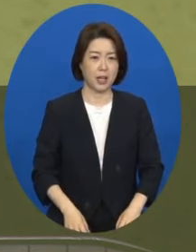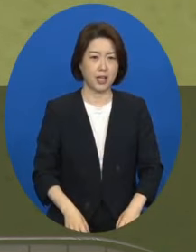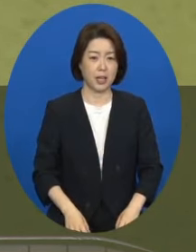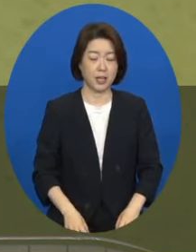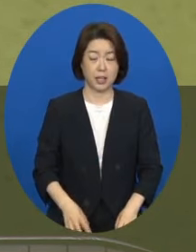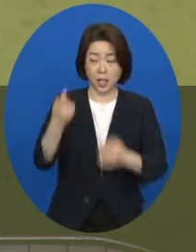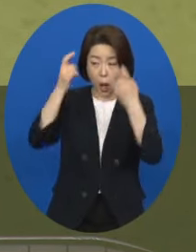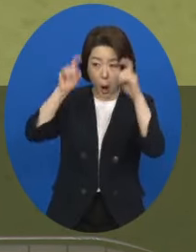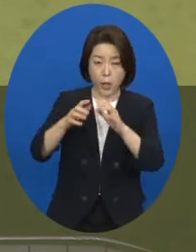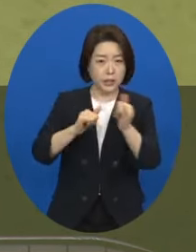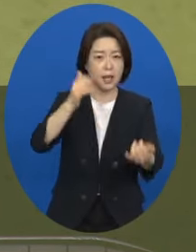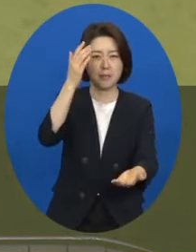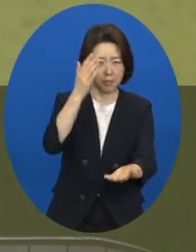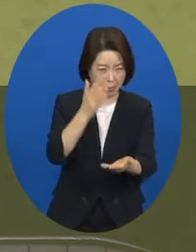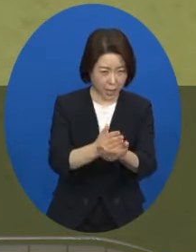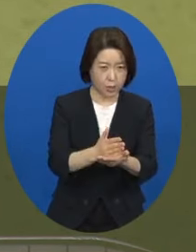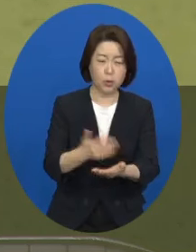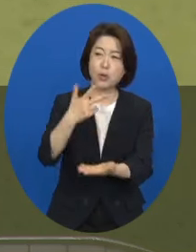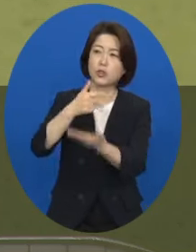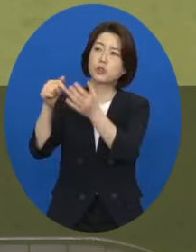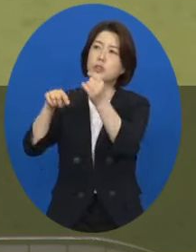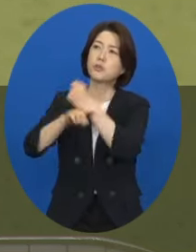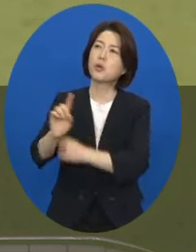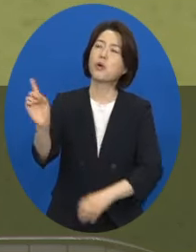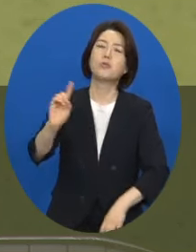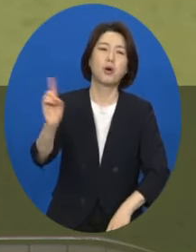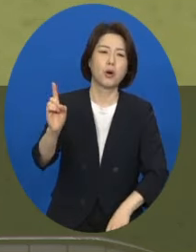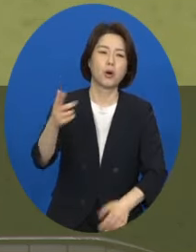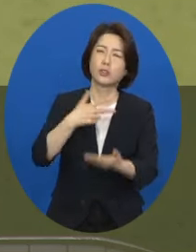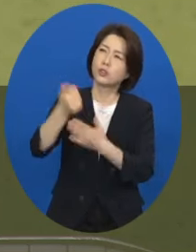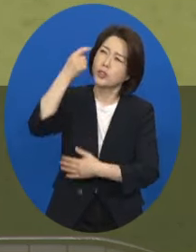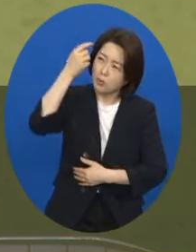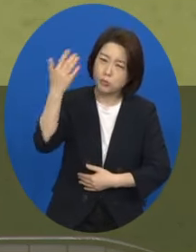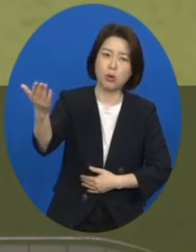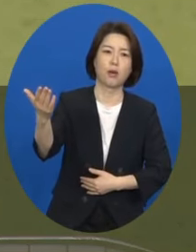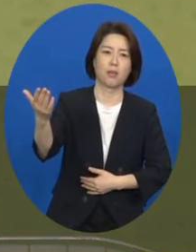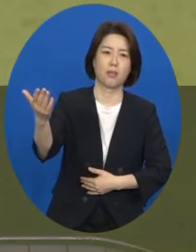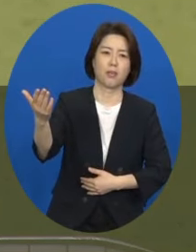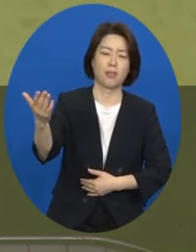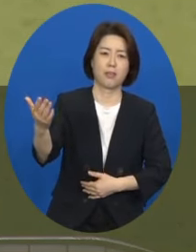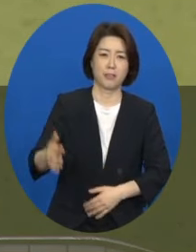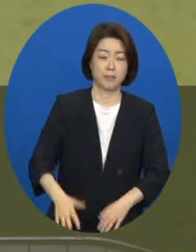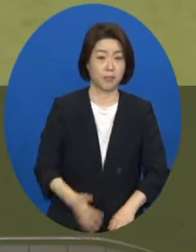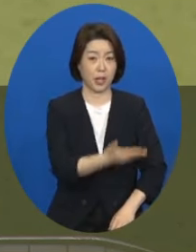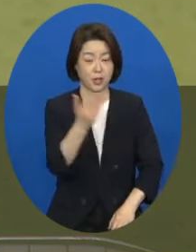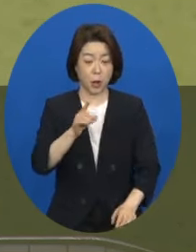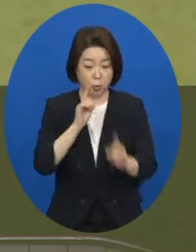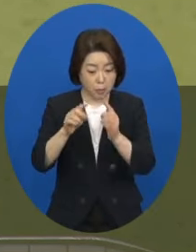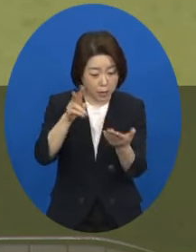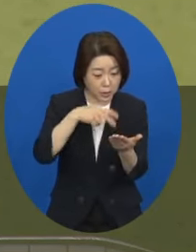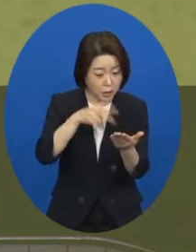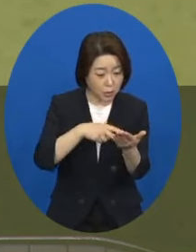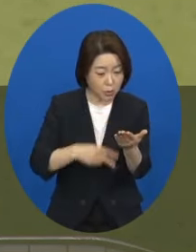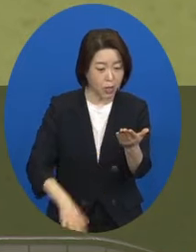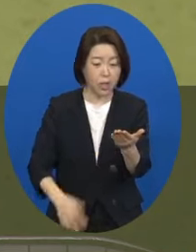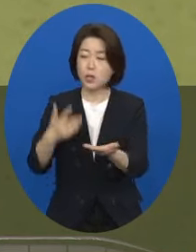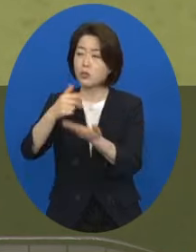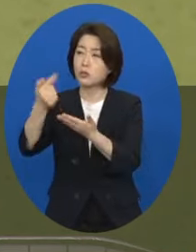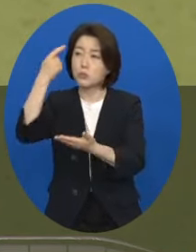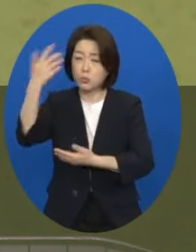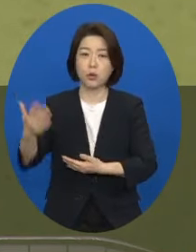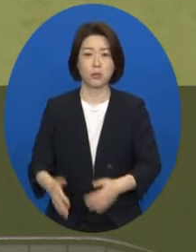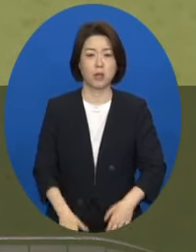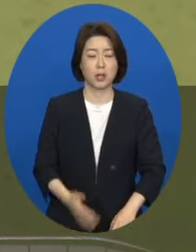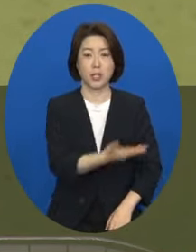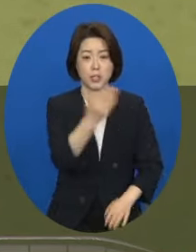뭐라고요? 주님의 뜻이 무엇인지를 주님께 물으라 이거예요. 여러분 말씀을 읽으면서 주님께 물어보십시오. 여러분들의 삶의